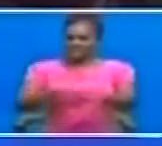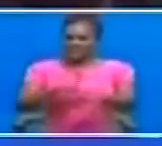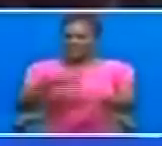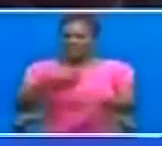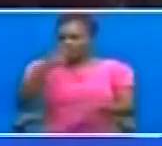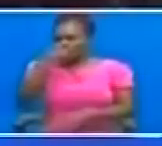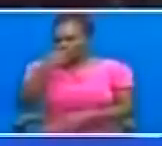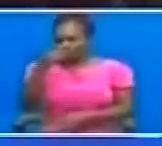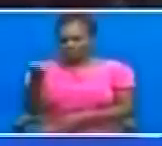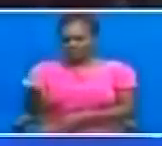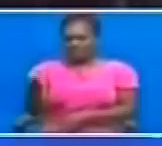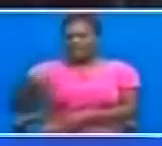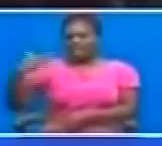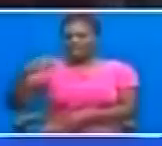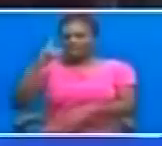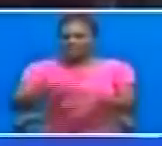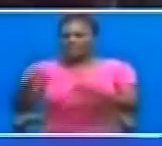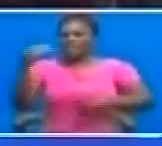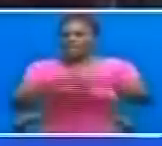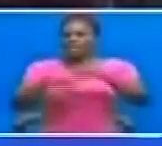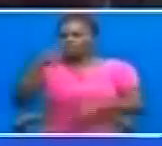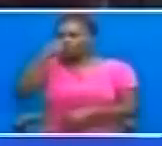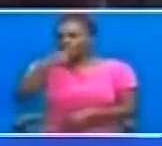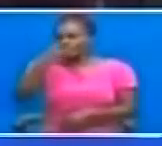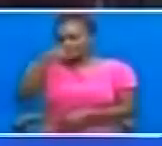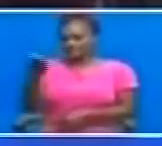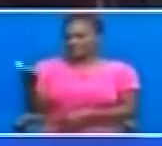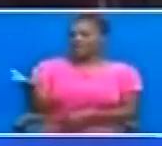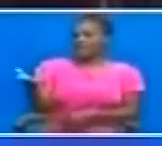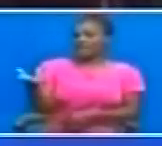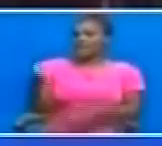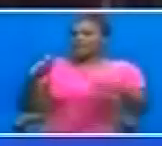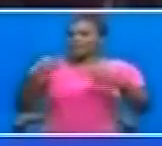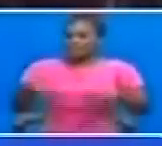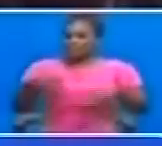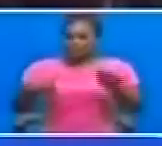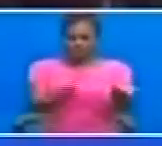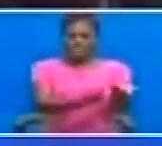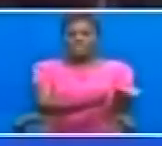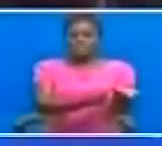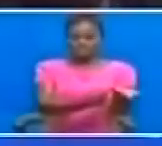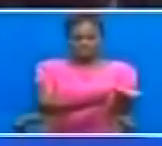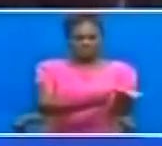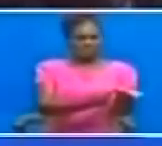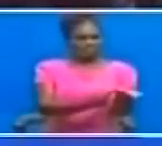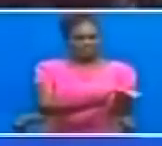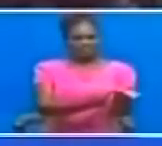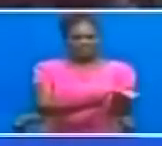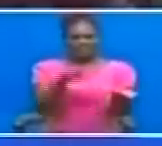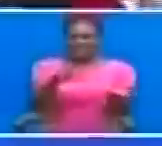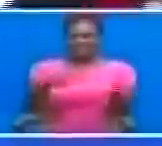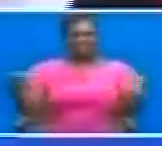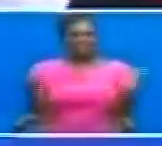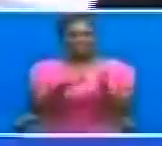kule Tanzania, every time kuna election Tanzania, watu ambao wanaishi na ulemavu wa ngozi katika nchi yetu wanakuwa kwa hali